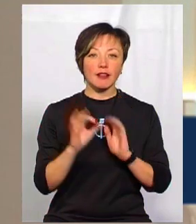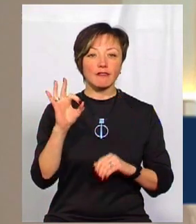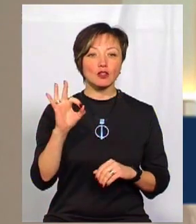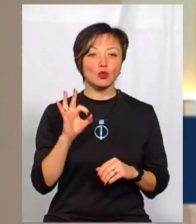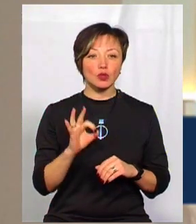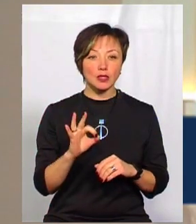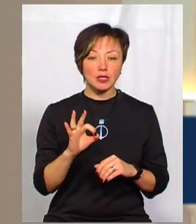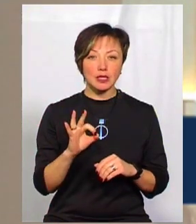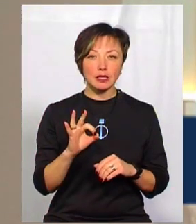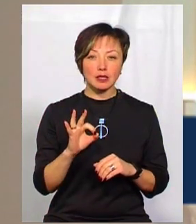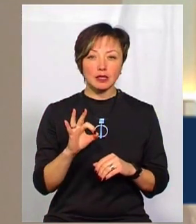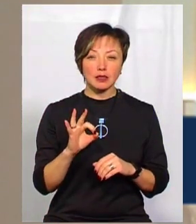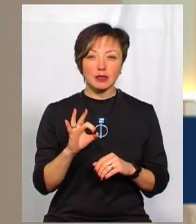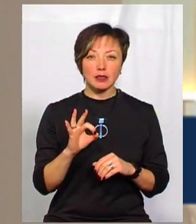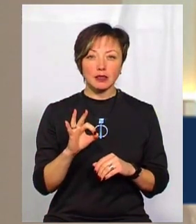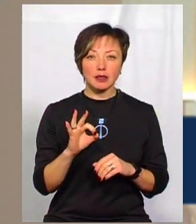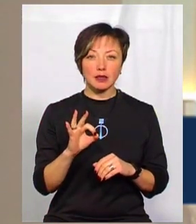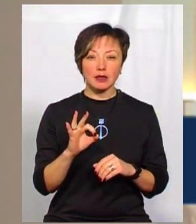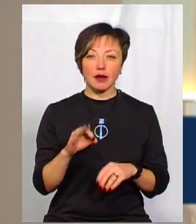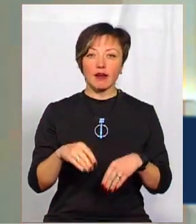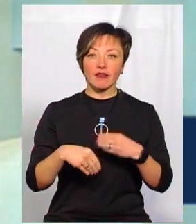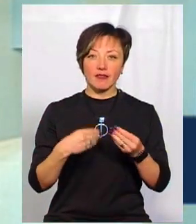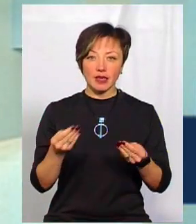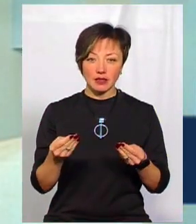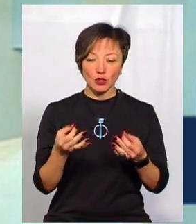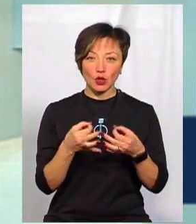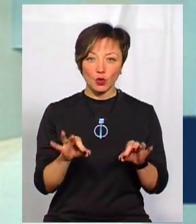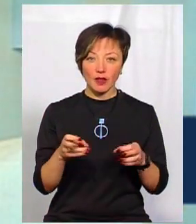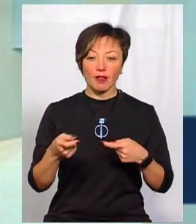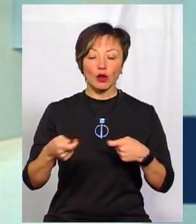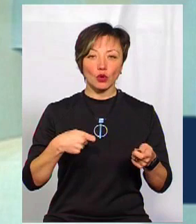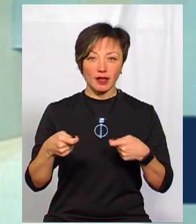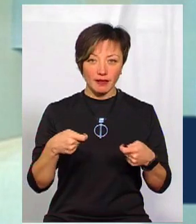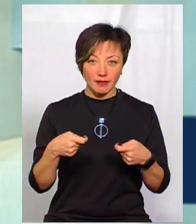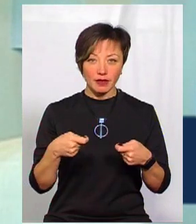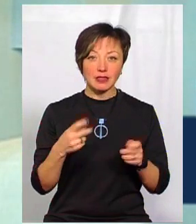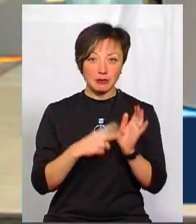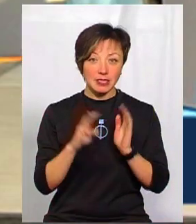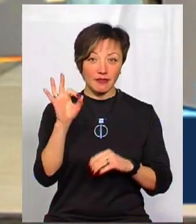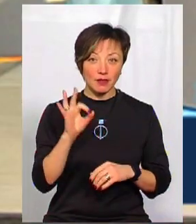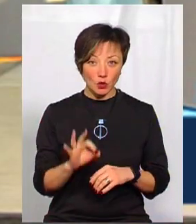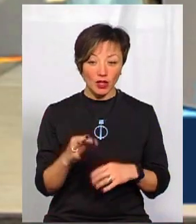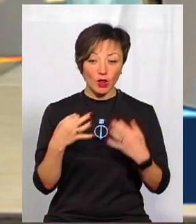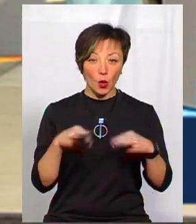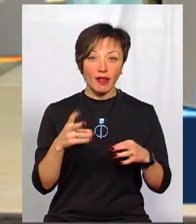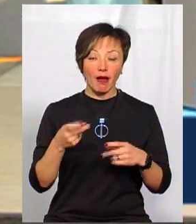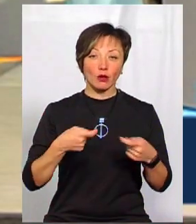80% з 2032 виданих у Проскурові повіті дозволів на торгівлю. От саме про те, що ви